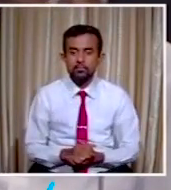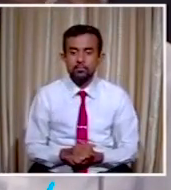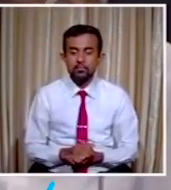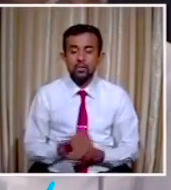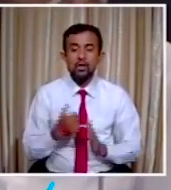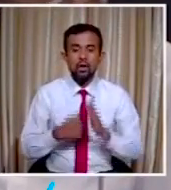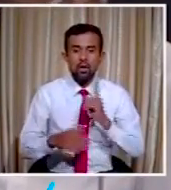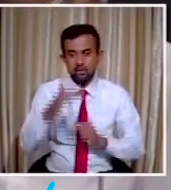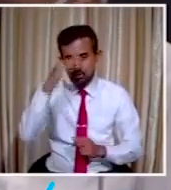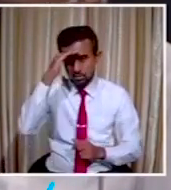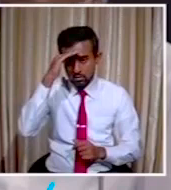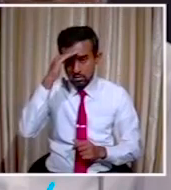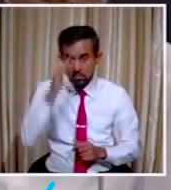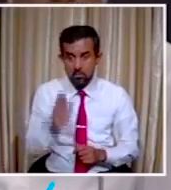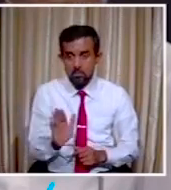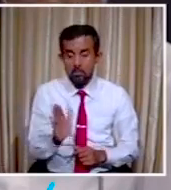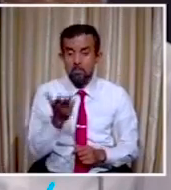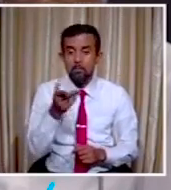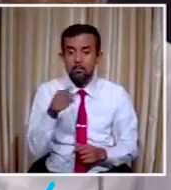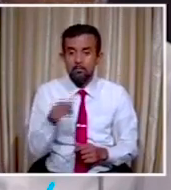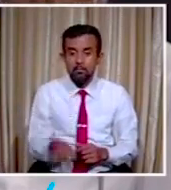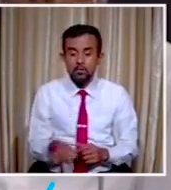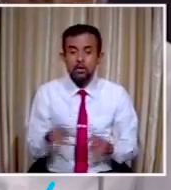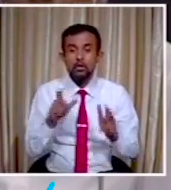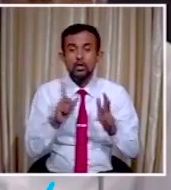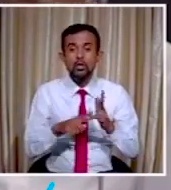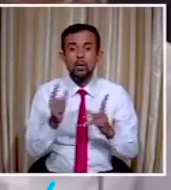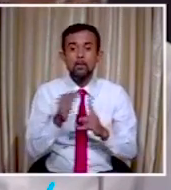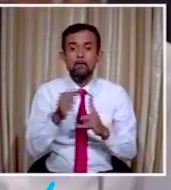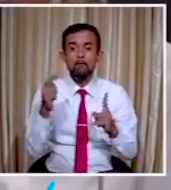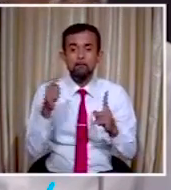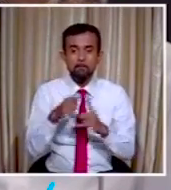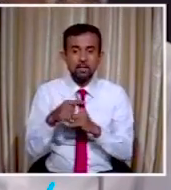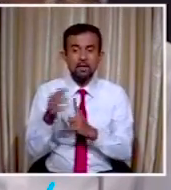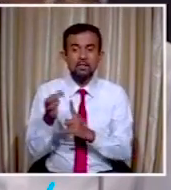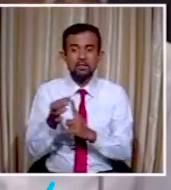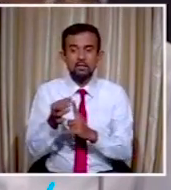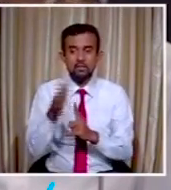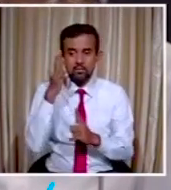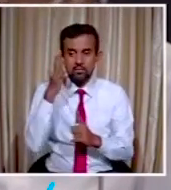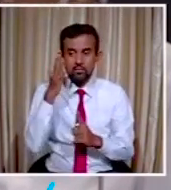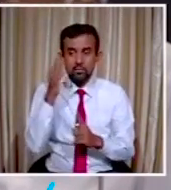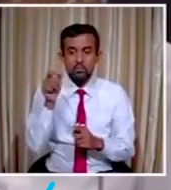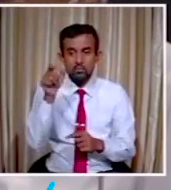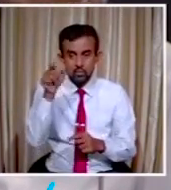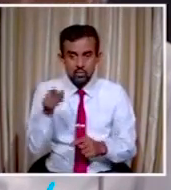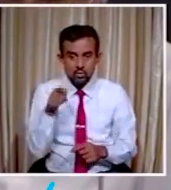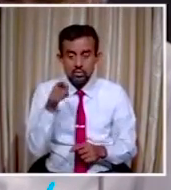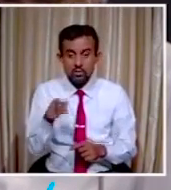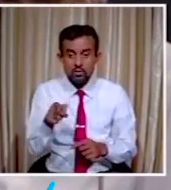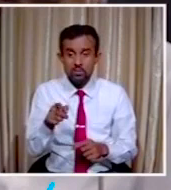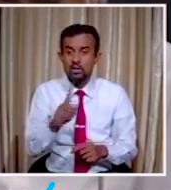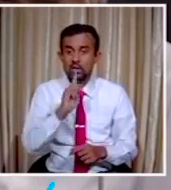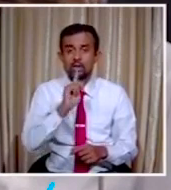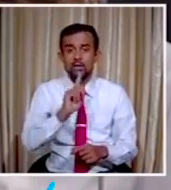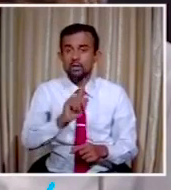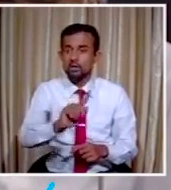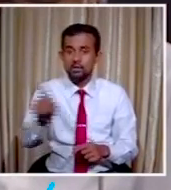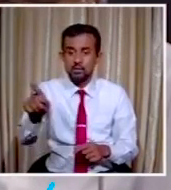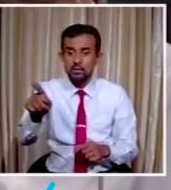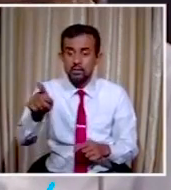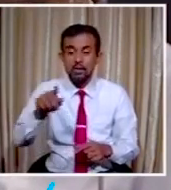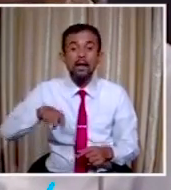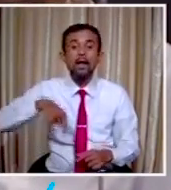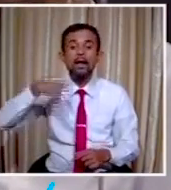ගරු කතානායකතුමා මගින් කෝප්කාරක සභාවේ සභාපතිතුමාට කරුණා කරලා දැනුම් දෙන්න